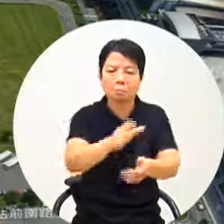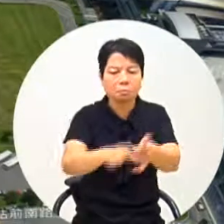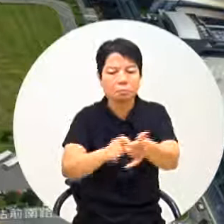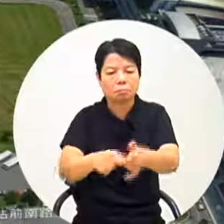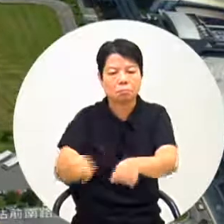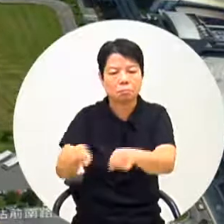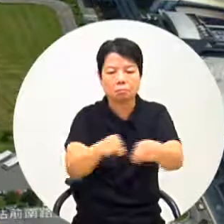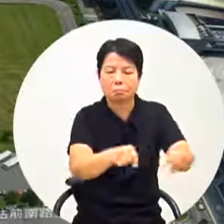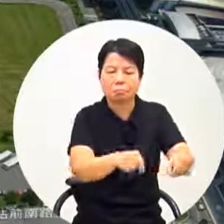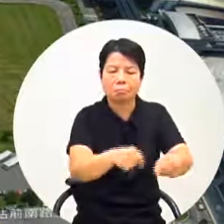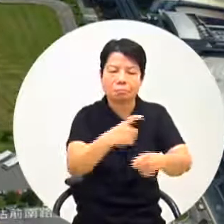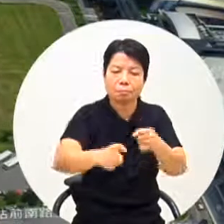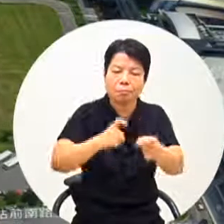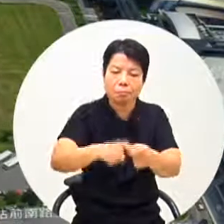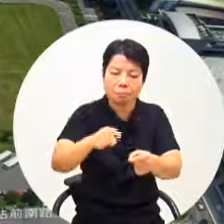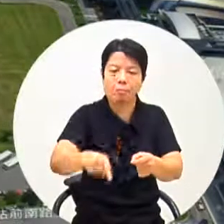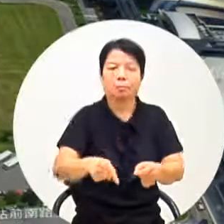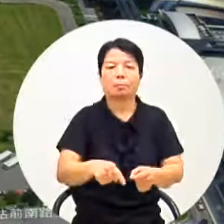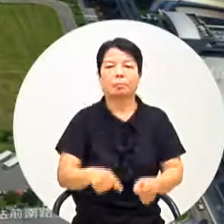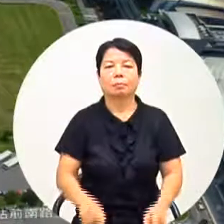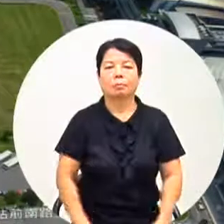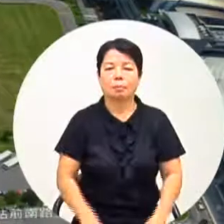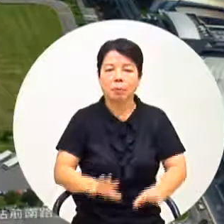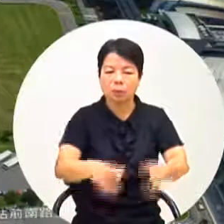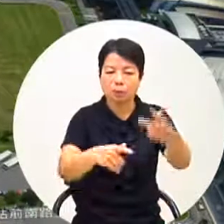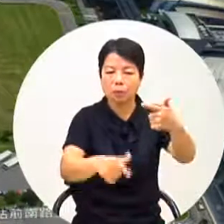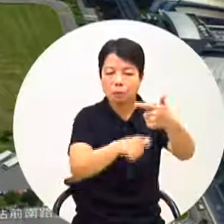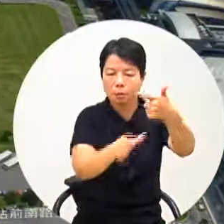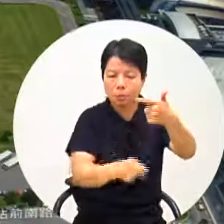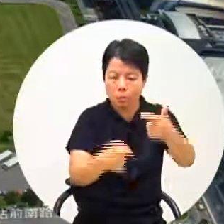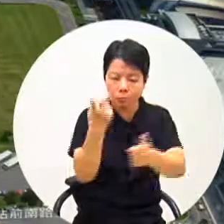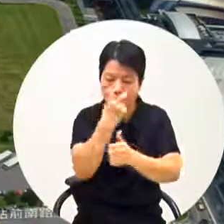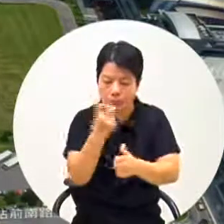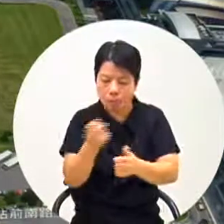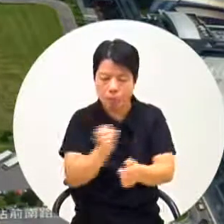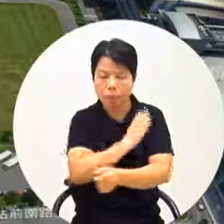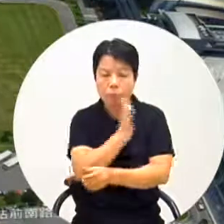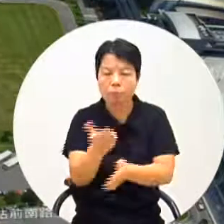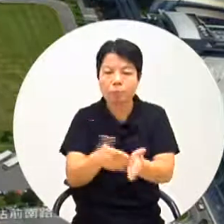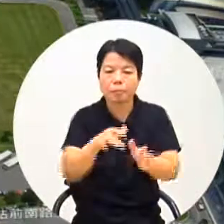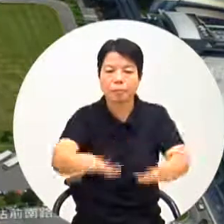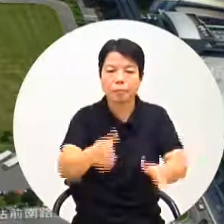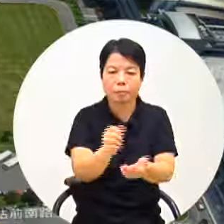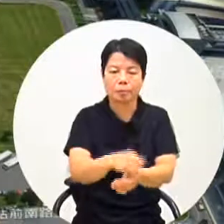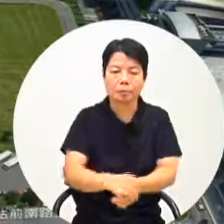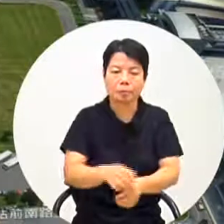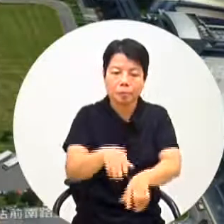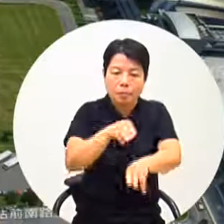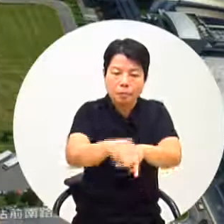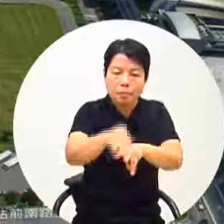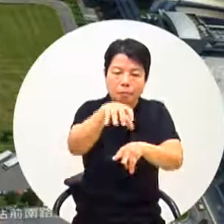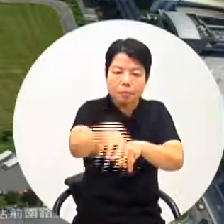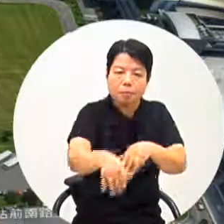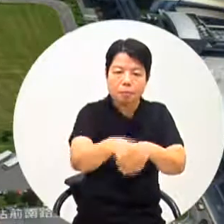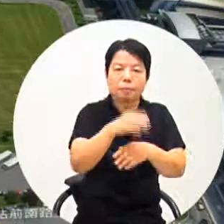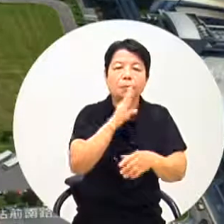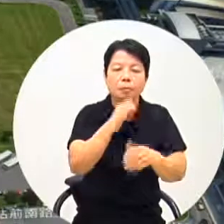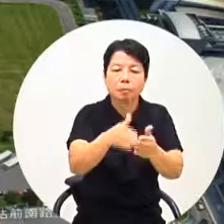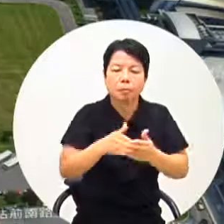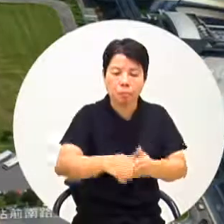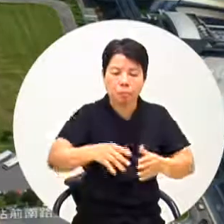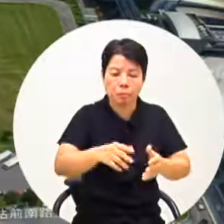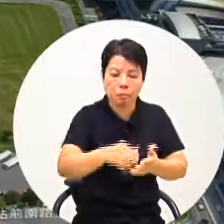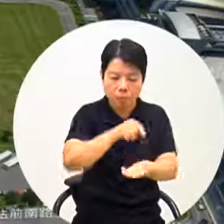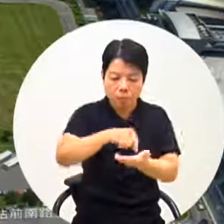委会已于6月呢来审议完毕。那我们这个高铁局呢于9月20号减重修正计划书以